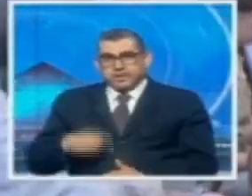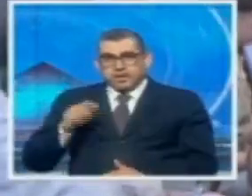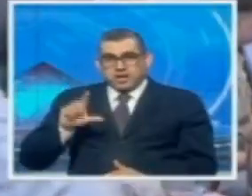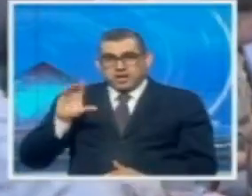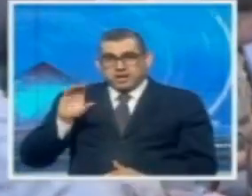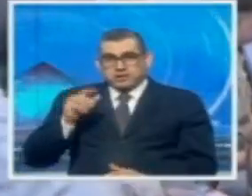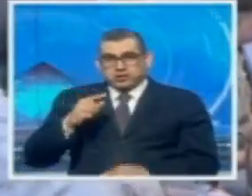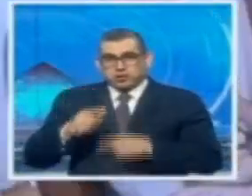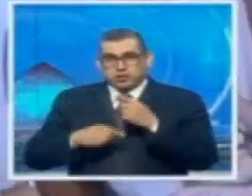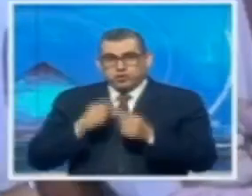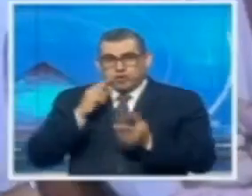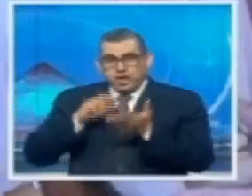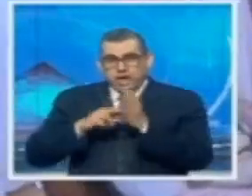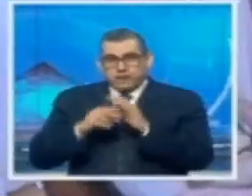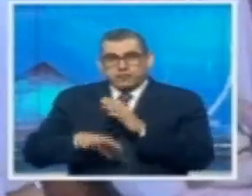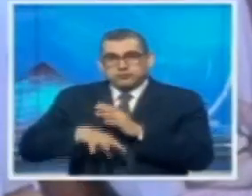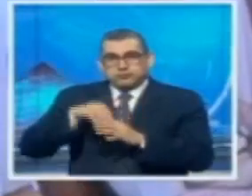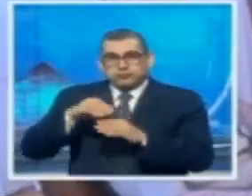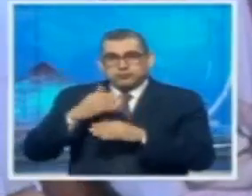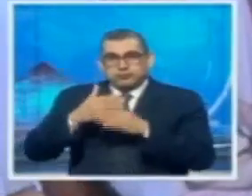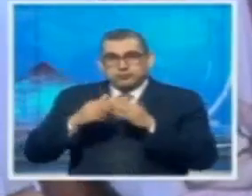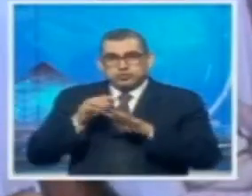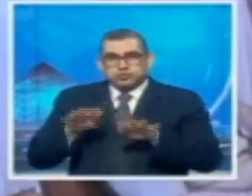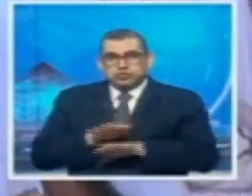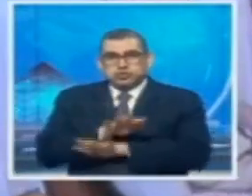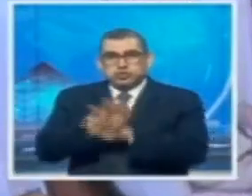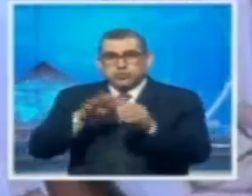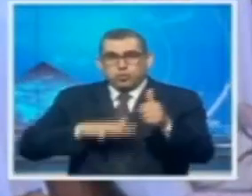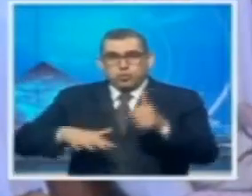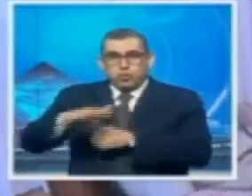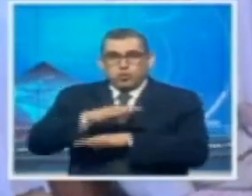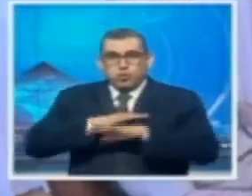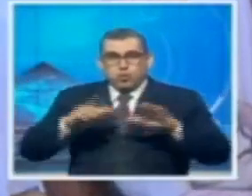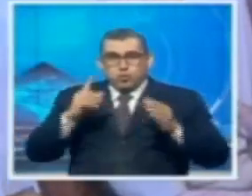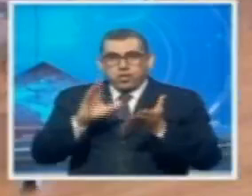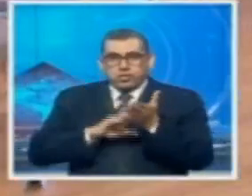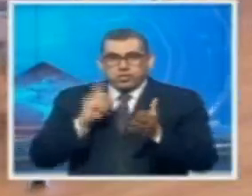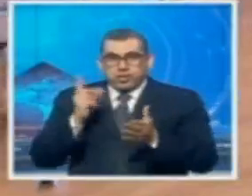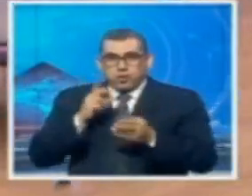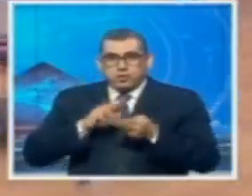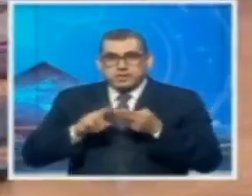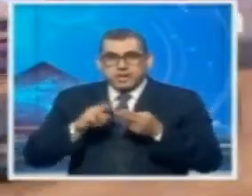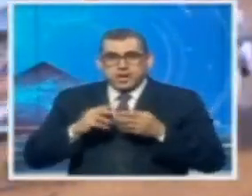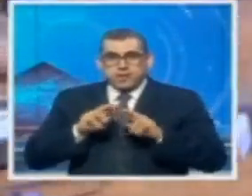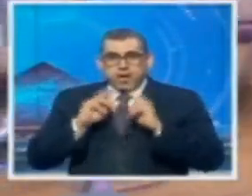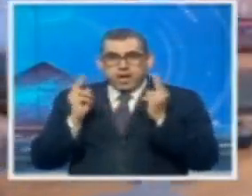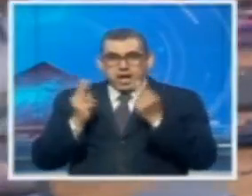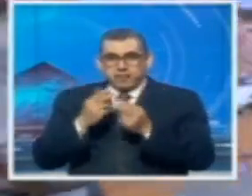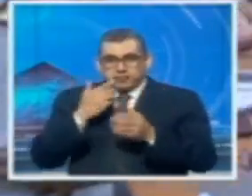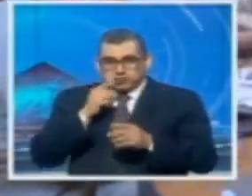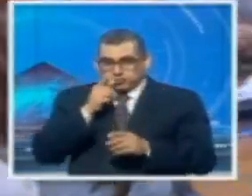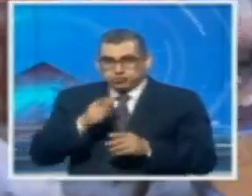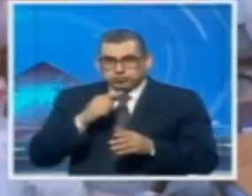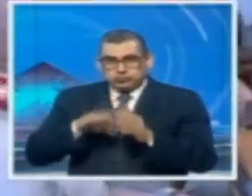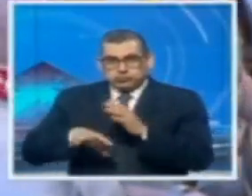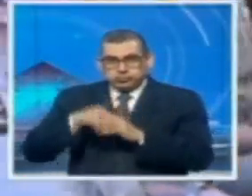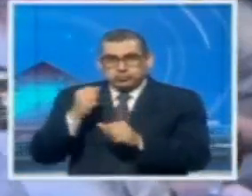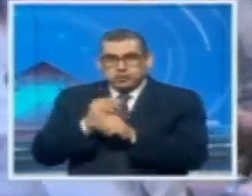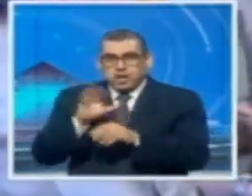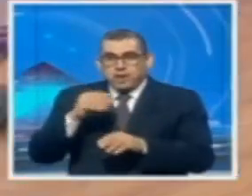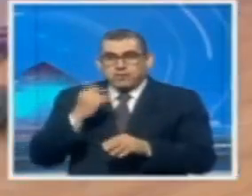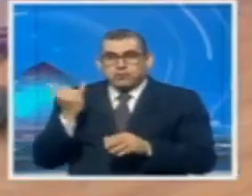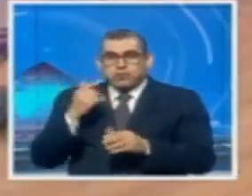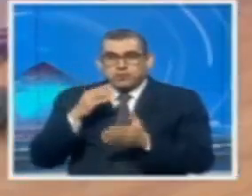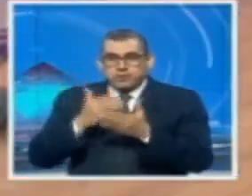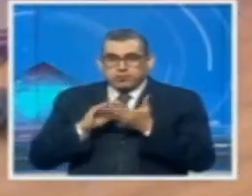الرئيس السيسي يتابع الموقف التنفيذي لإنشاء الشبكة الوطنية الموحدة للطوارئ والسلامة العامة ويوجه بتحقيق الاستغلال